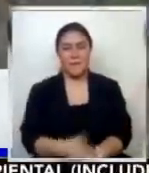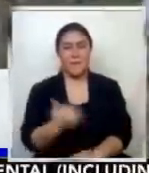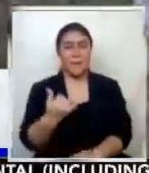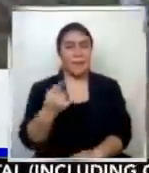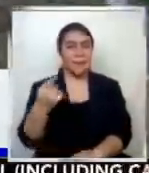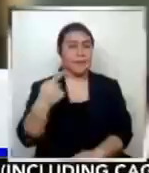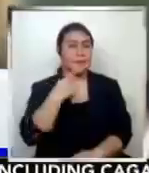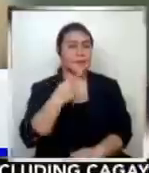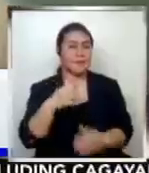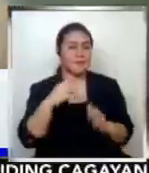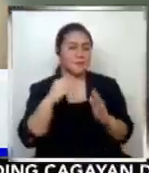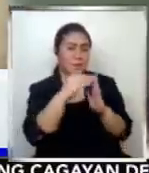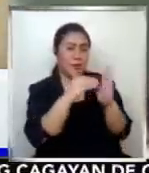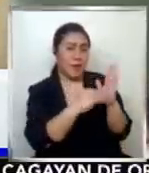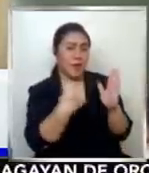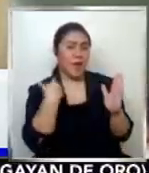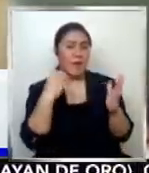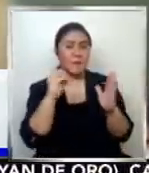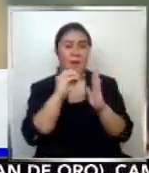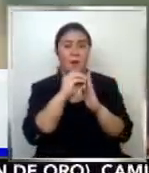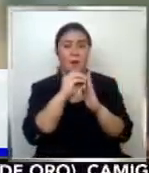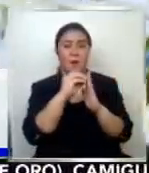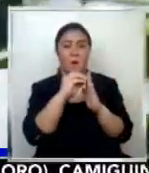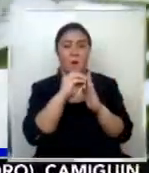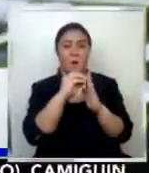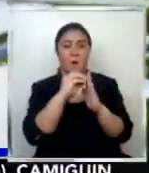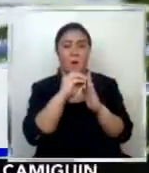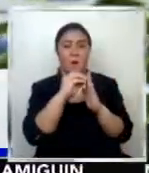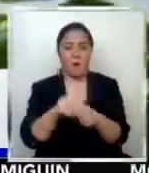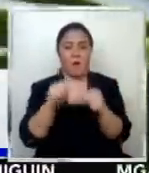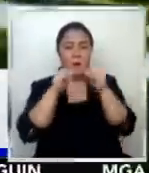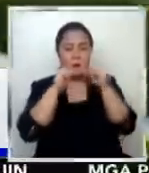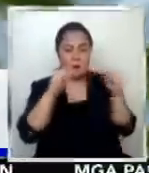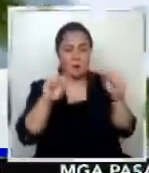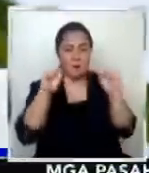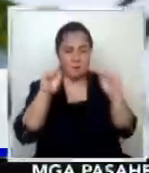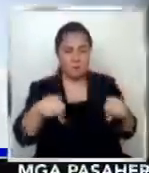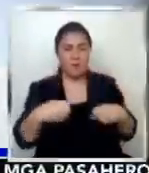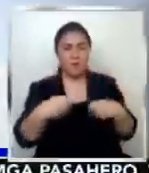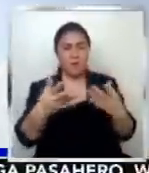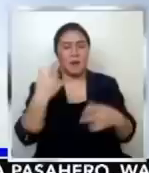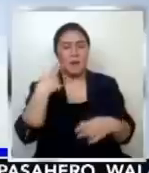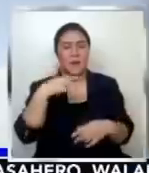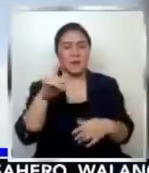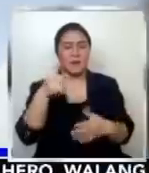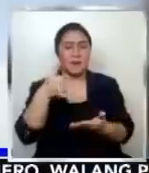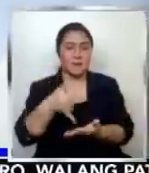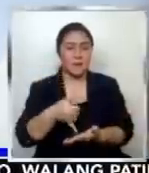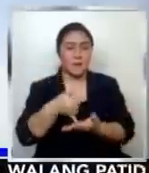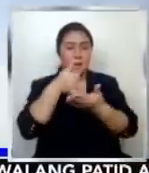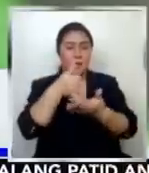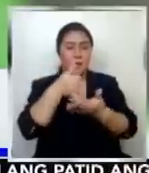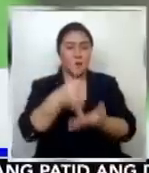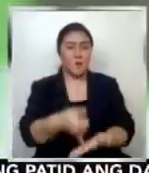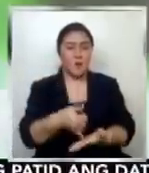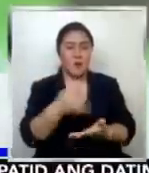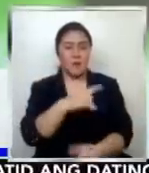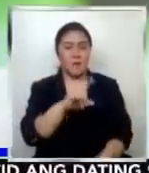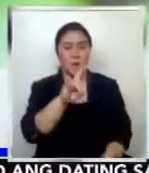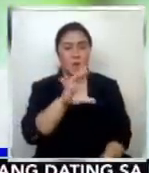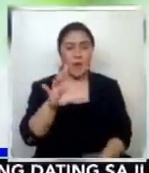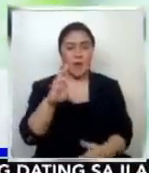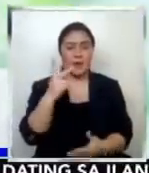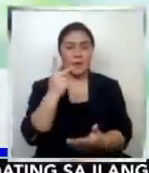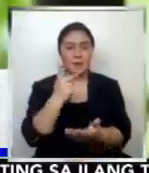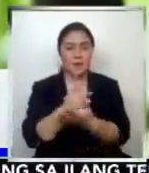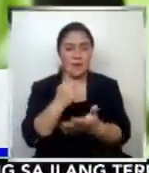ng ordinansa ng lokal na pamahalaan dito, may reward system din. 100 piso para sa bawat buntot